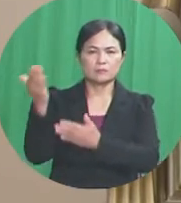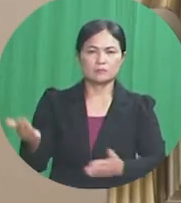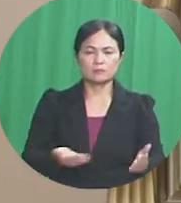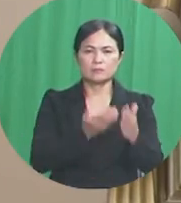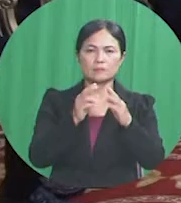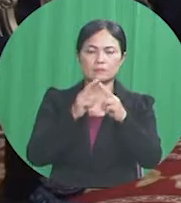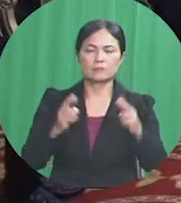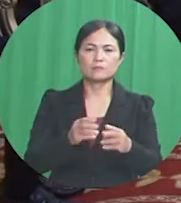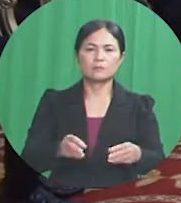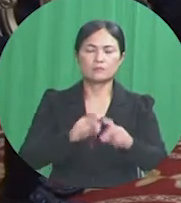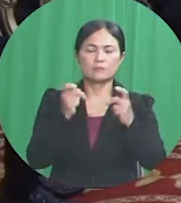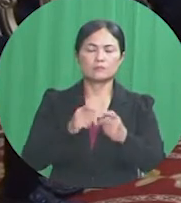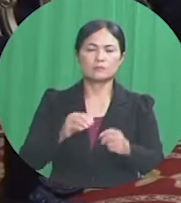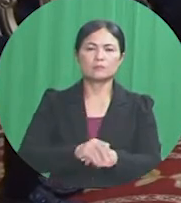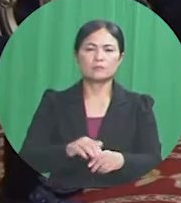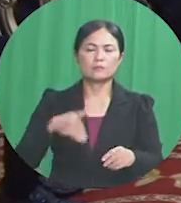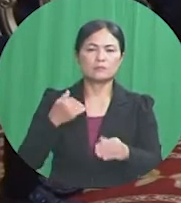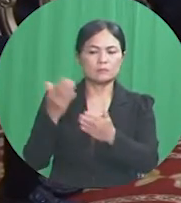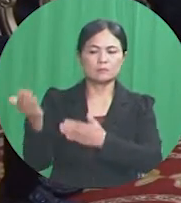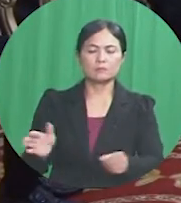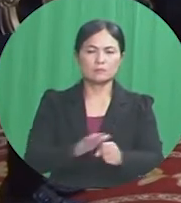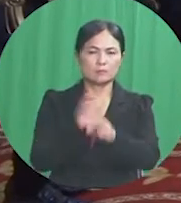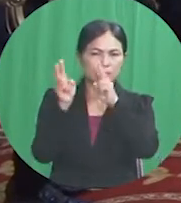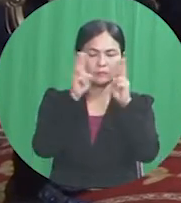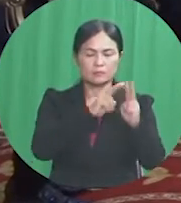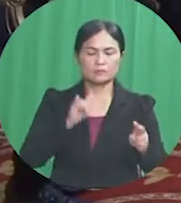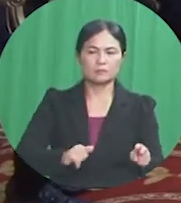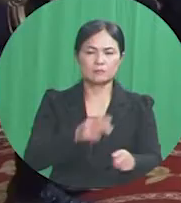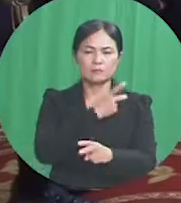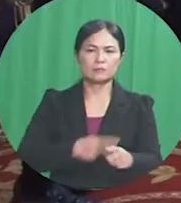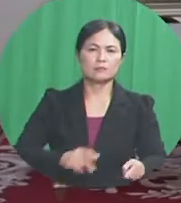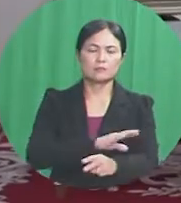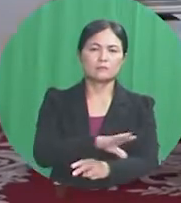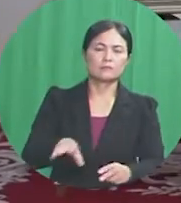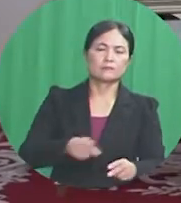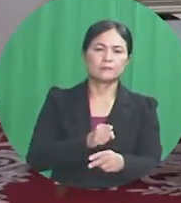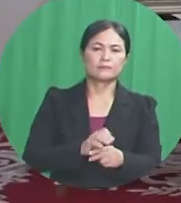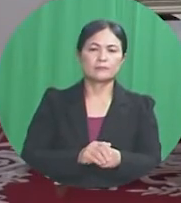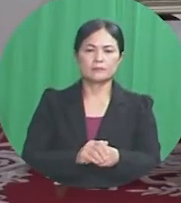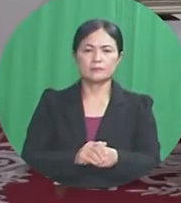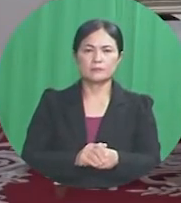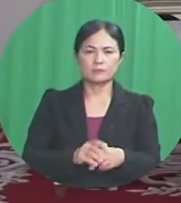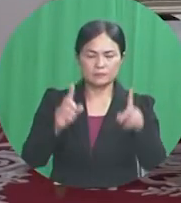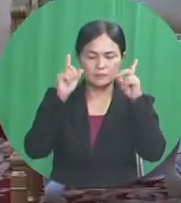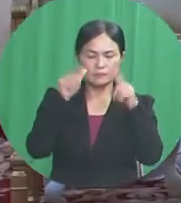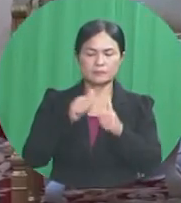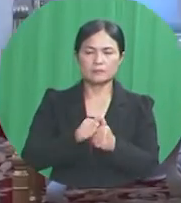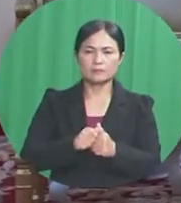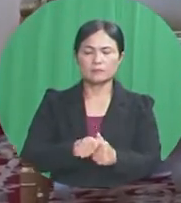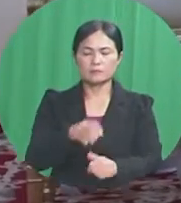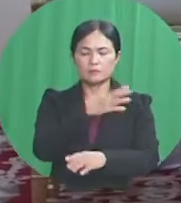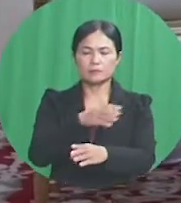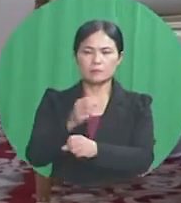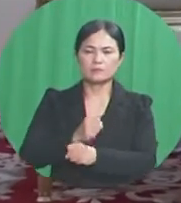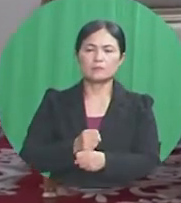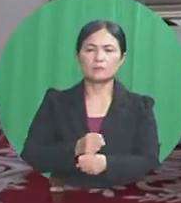យ៉ាងកក់ក្ដៅចំពោះគណៈប្រតិភូដែលបានអញ្ជើញមកបំពេញទស្សនកិច្ចនៅព្រះរាជាណាចក្រកម្ពុជាឯកឧត្តមនាវី